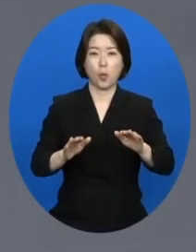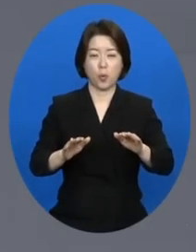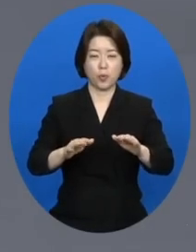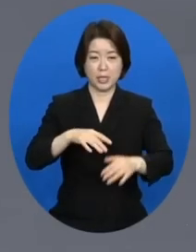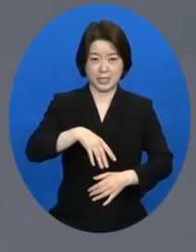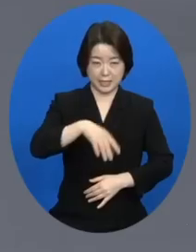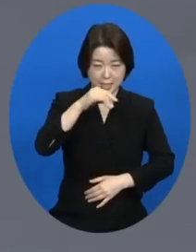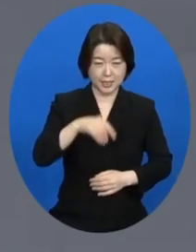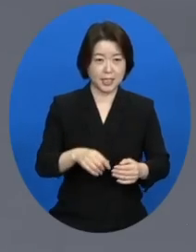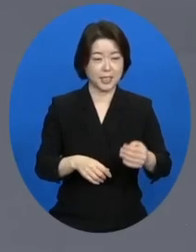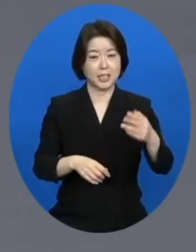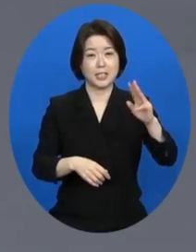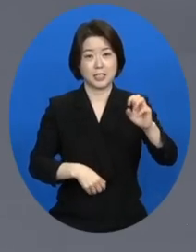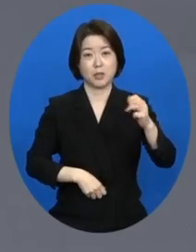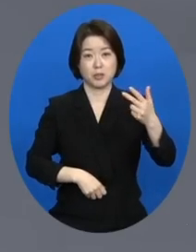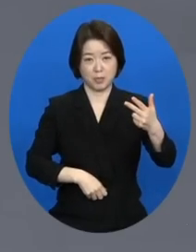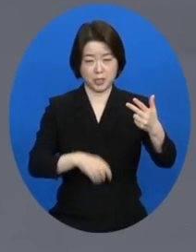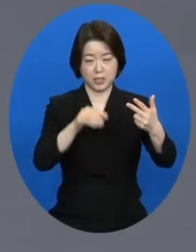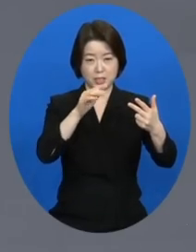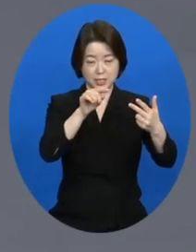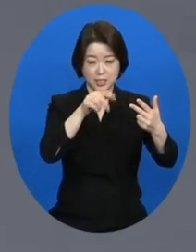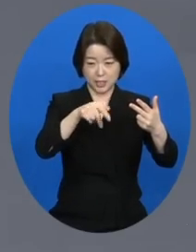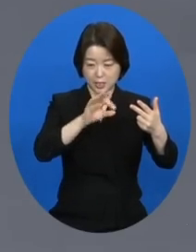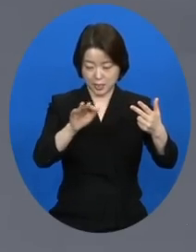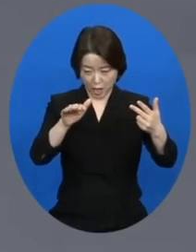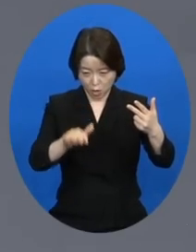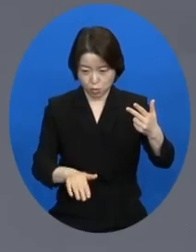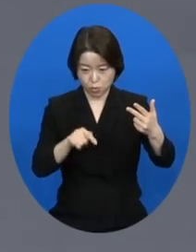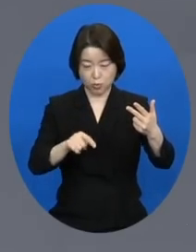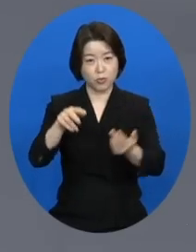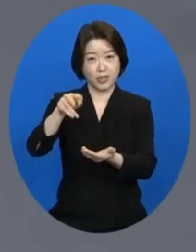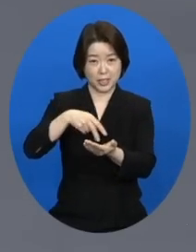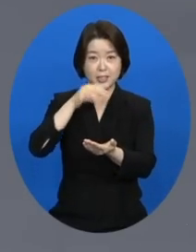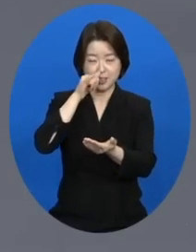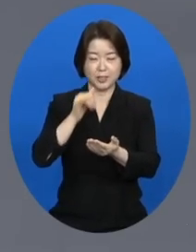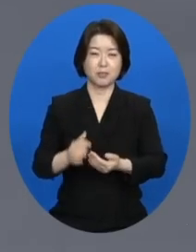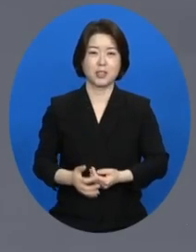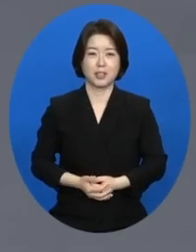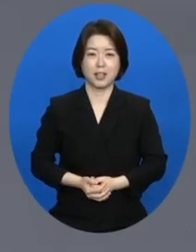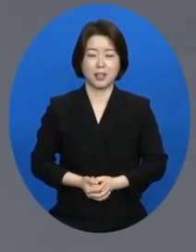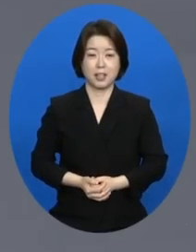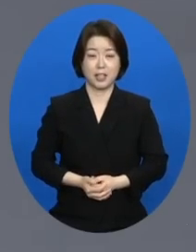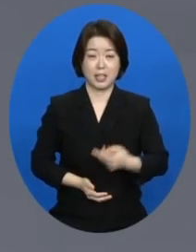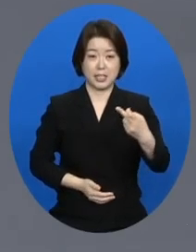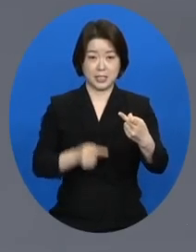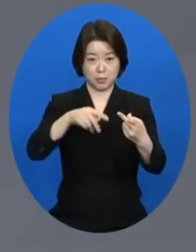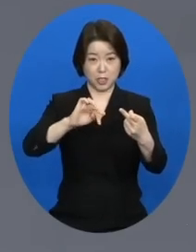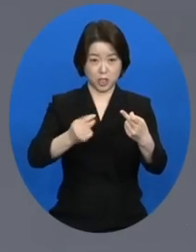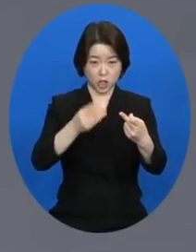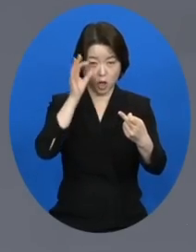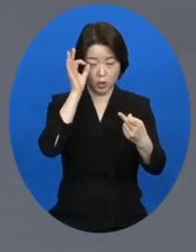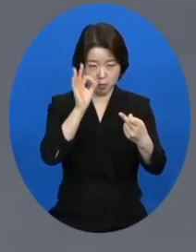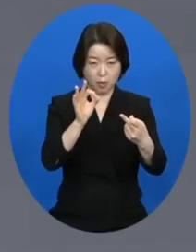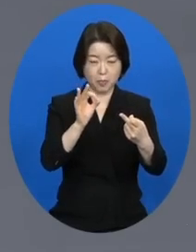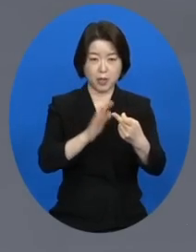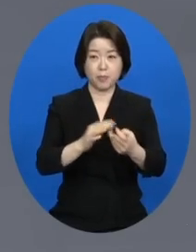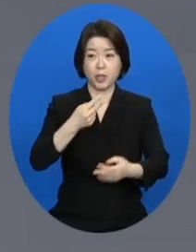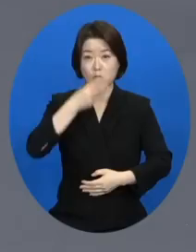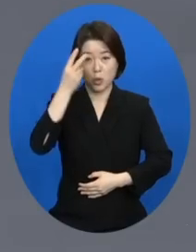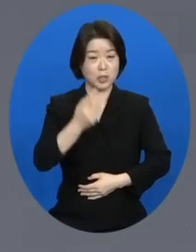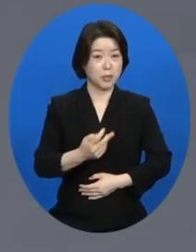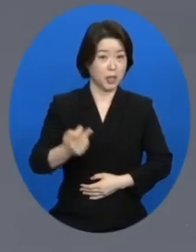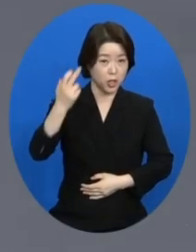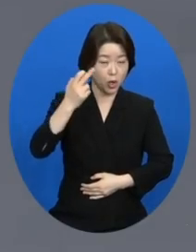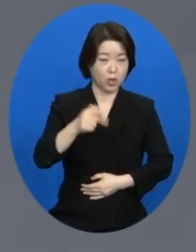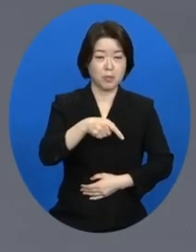창세기 37장 오늘 후반부 우리가 읽은 내용입니다. 12절에 보시면 요셉의 형들이